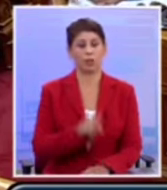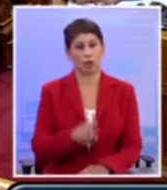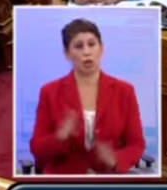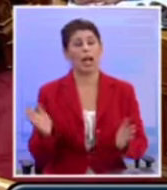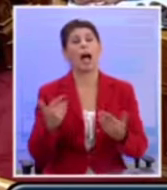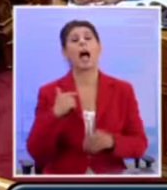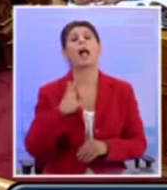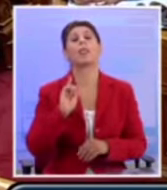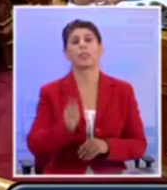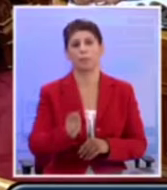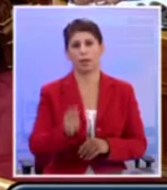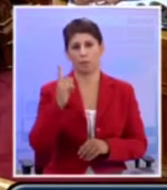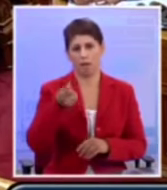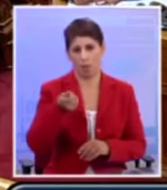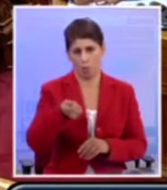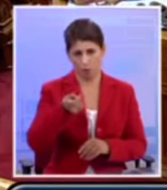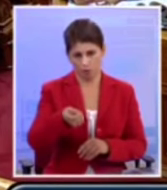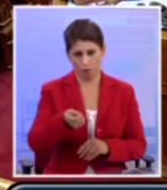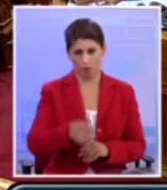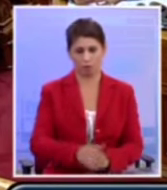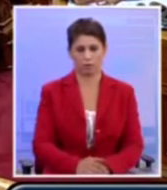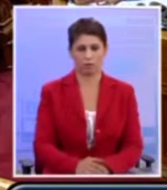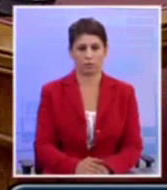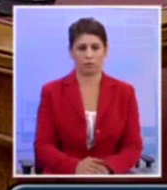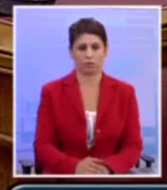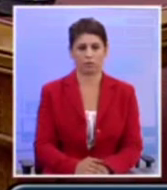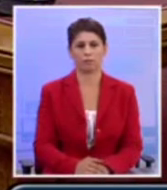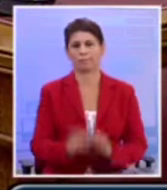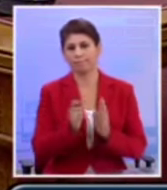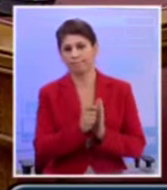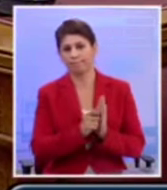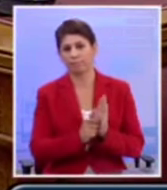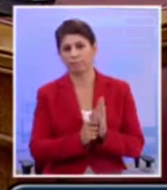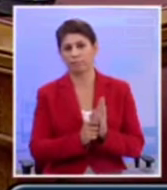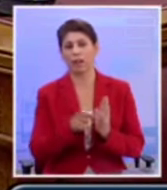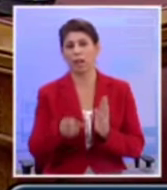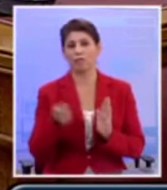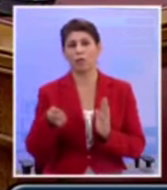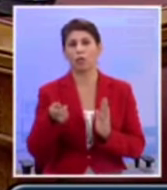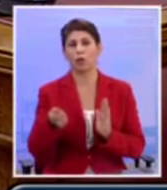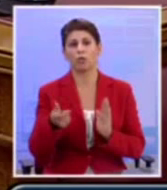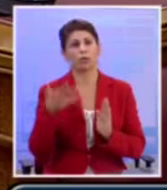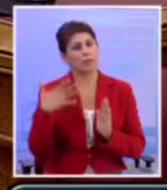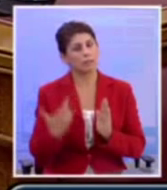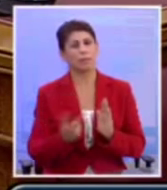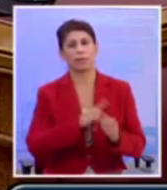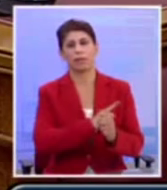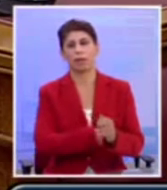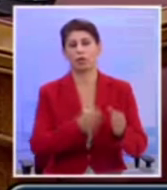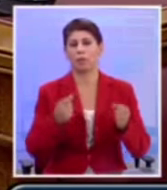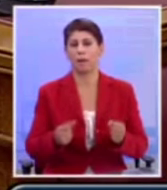δεν πληρωθεί μία δόση, θα καταγραφεί ως υπάρχει δυνατότητα με